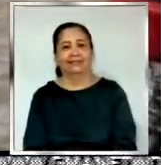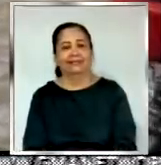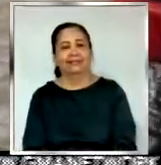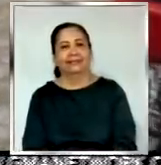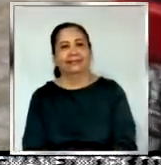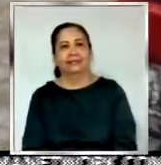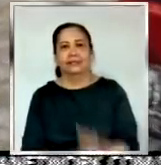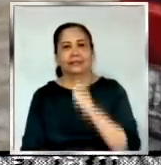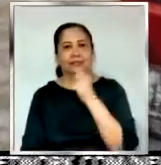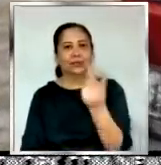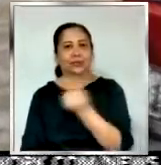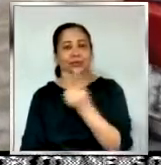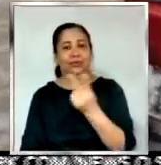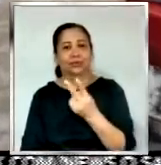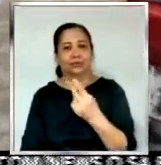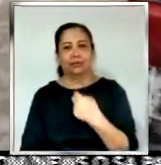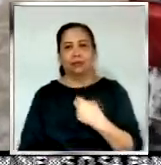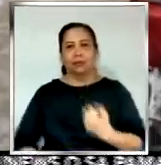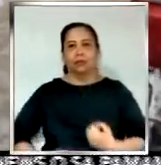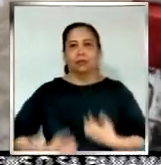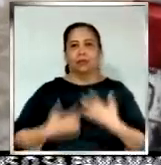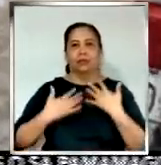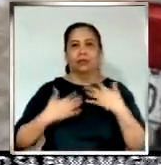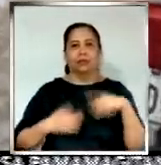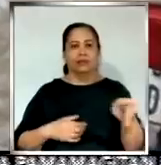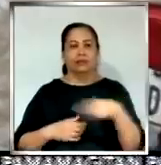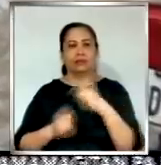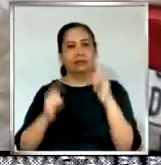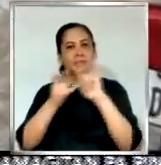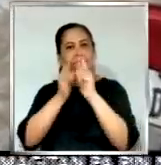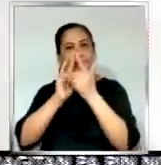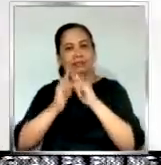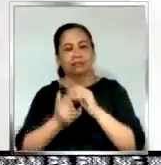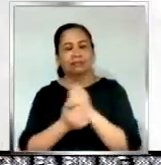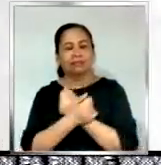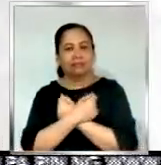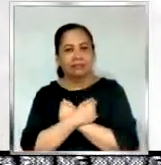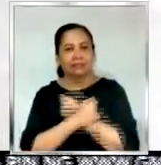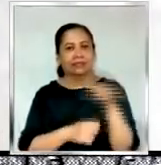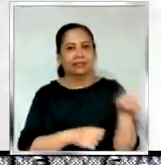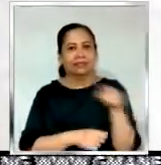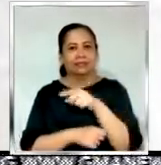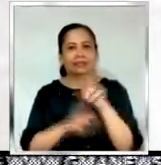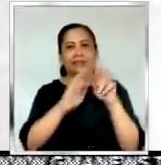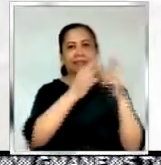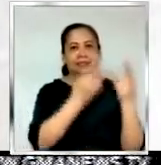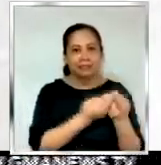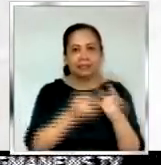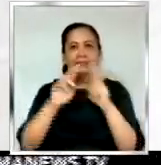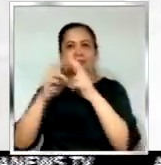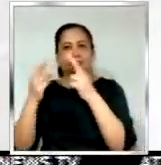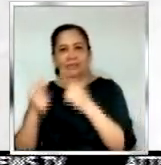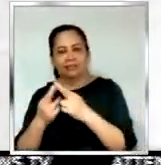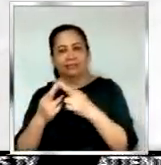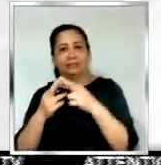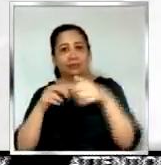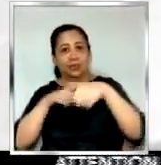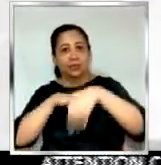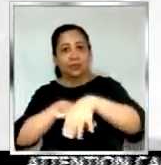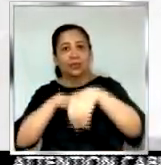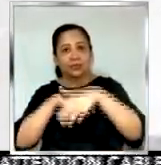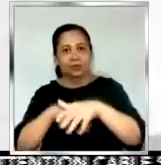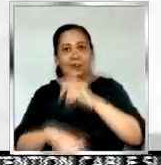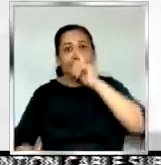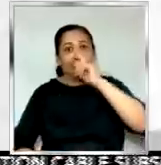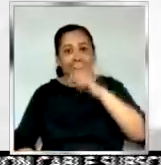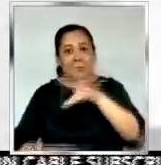dalawa ang na-inspire ng kanilang pagmamahalan. Ang kanilang mga kamag-anak at entourage lumusong na rin sa